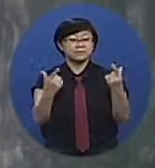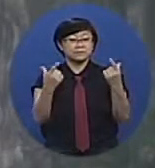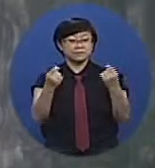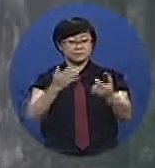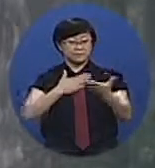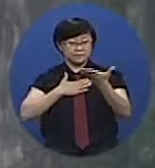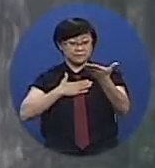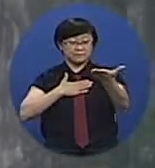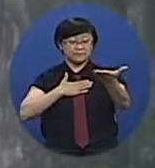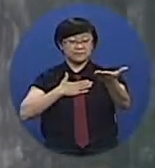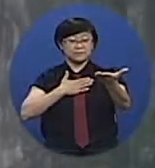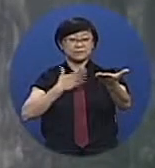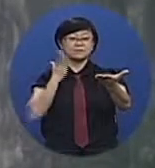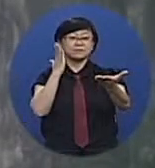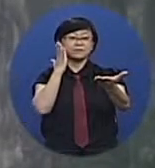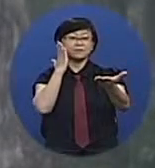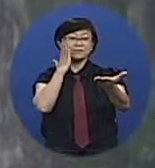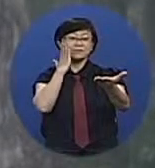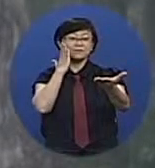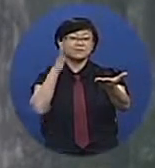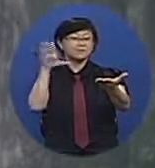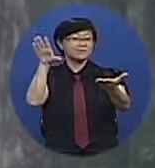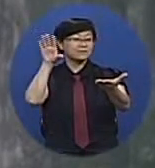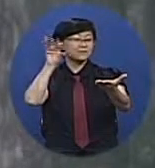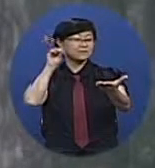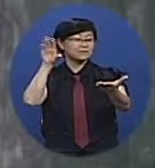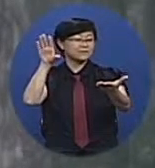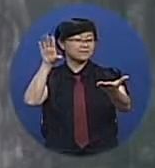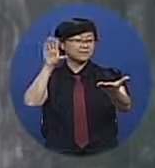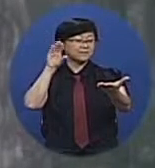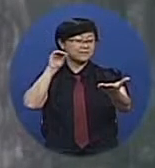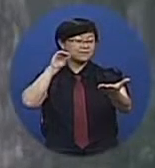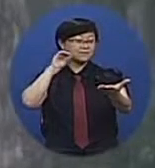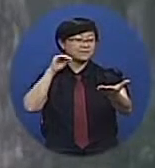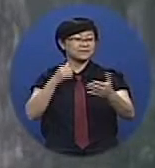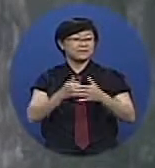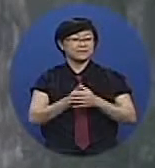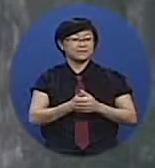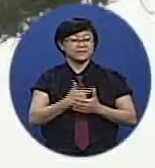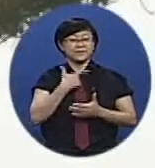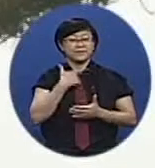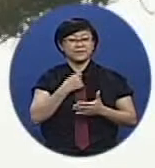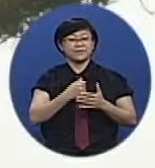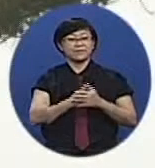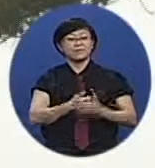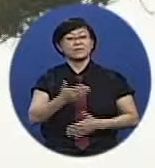너울처럼 나 그대 뺨에 물들고